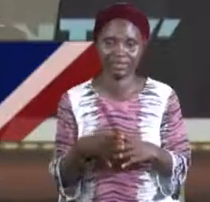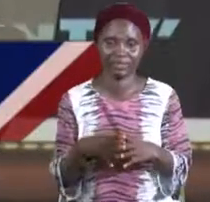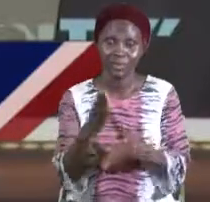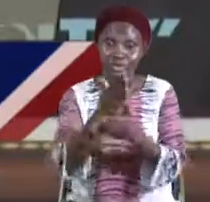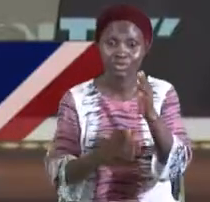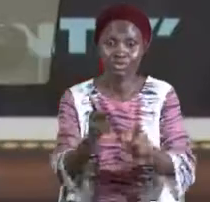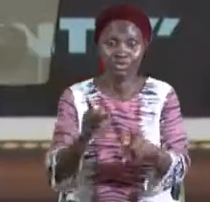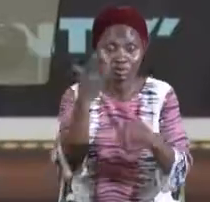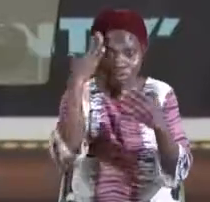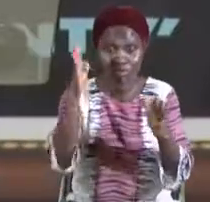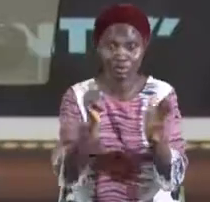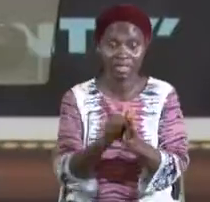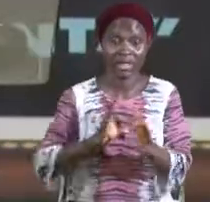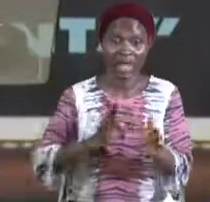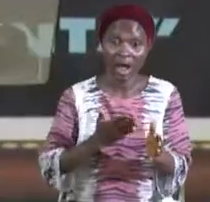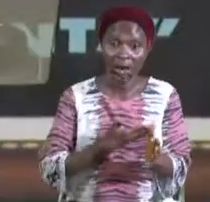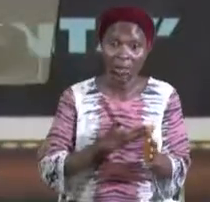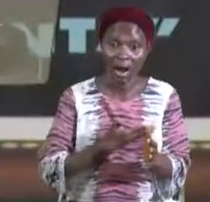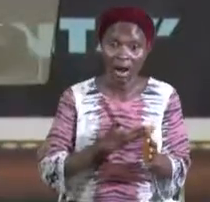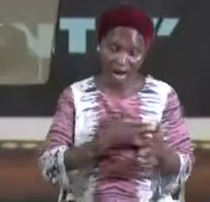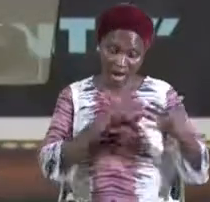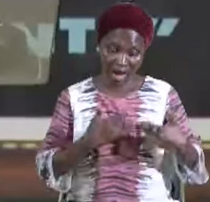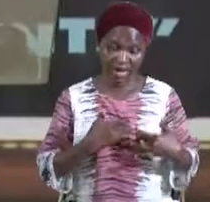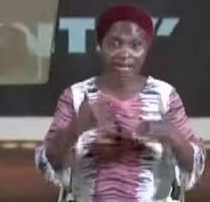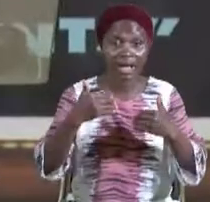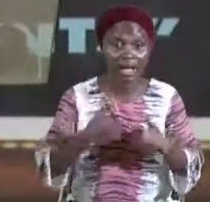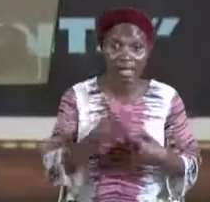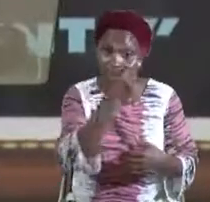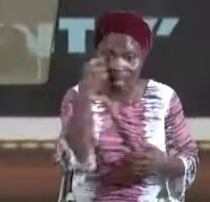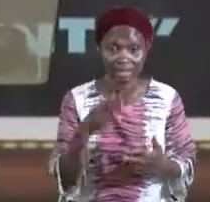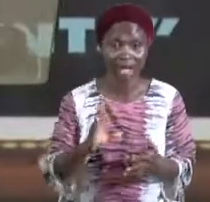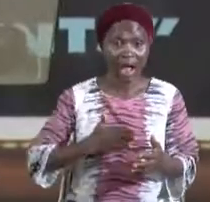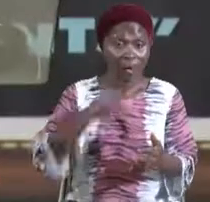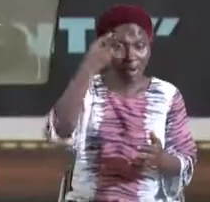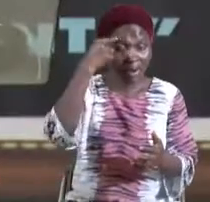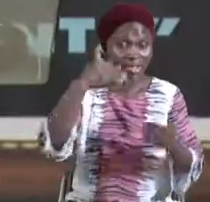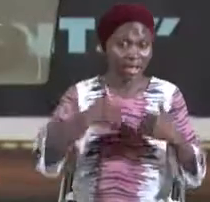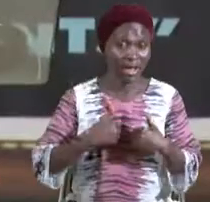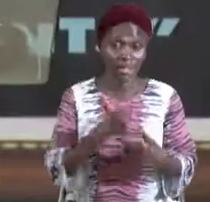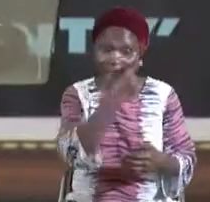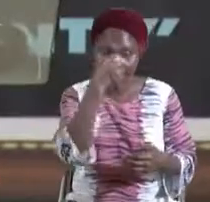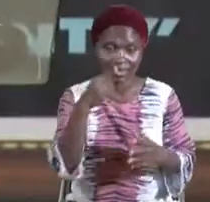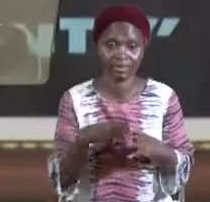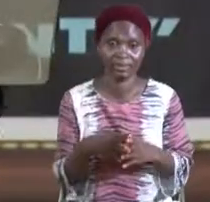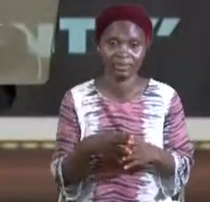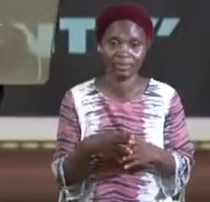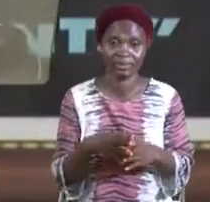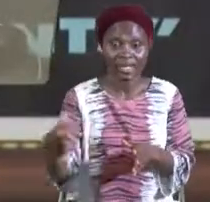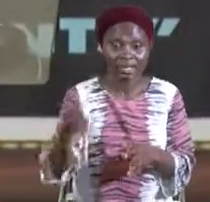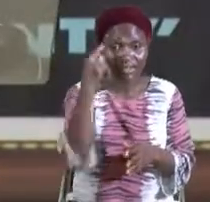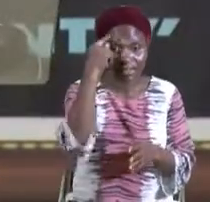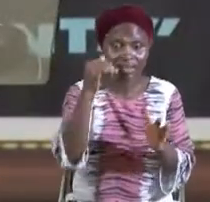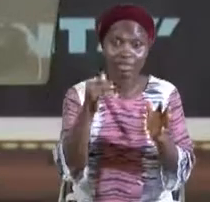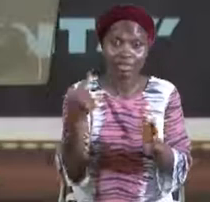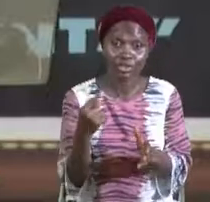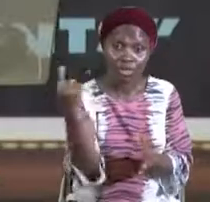Certaines personnes ne savent pas que notre cœur a des yeux. Notre esprit a des yeux. Il pense